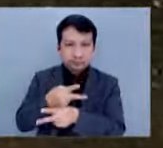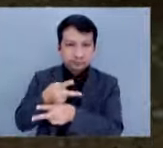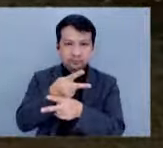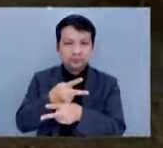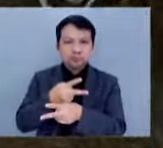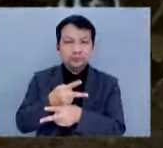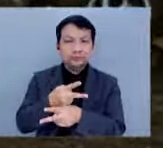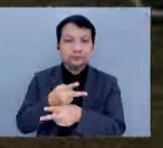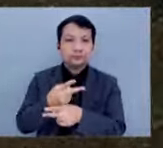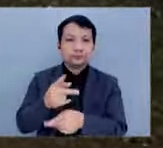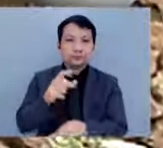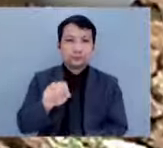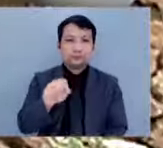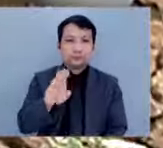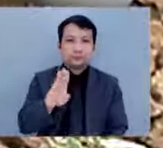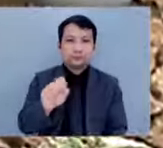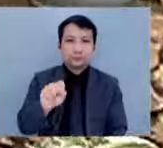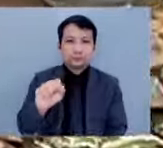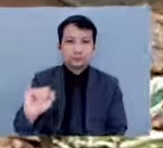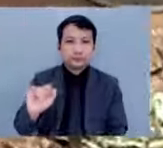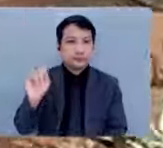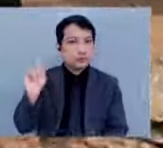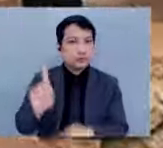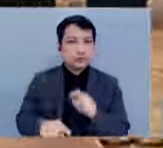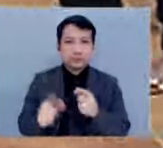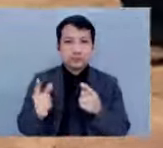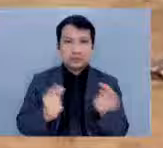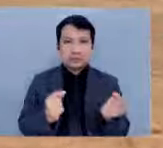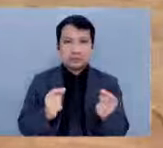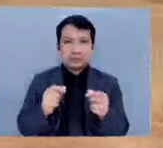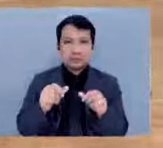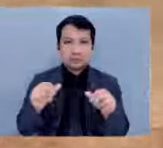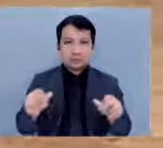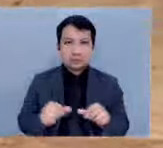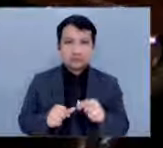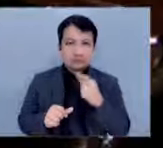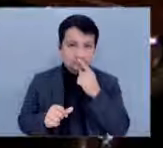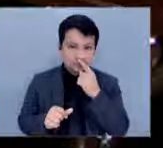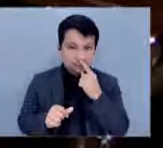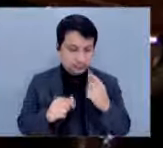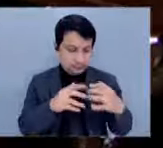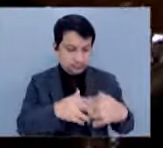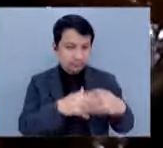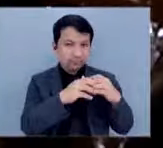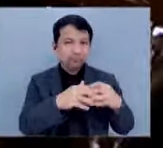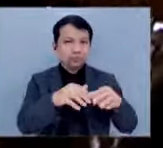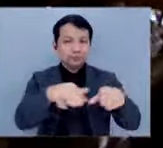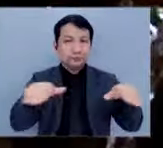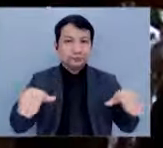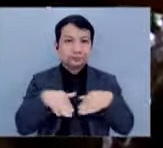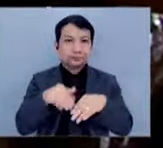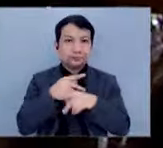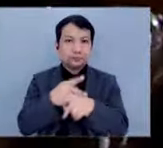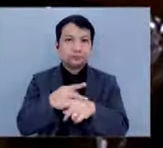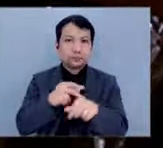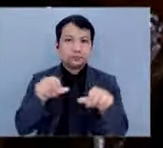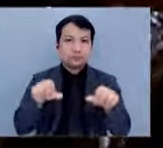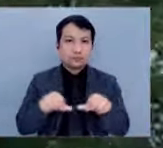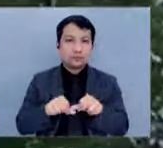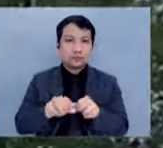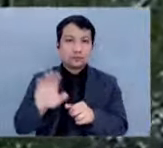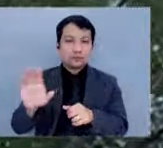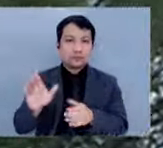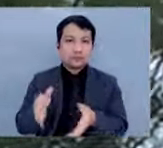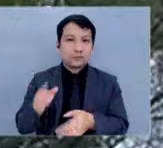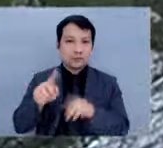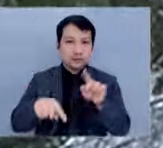ang SBSI pero hindi raw ganoon ang nangyari. Tila inokupa nila ang ekta-ektarang protected area at nasakot pa sa iba't